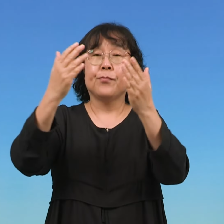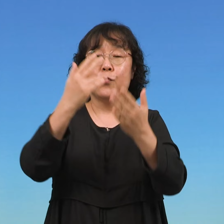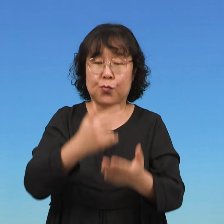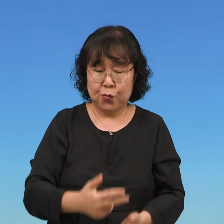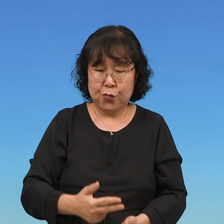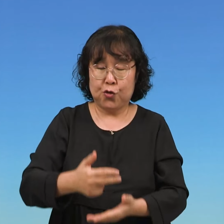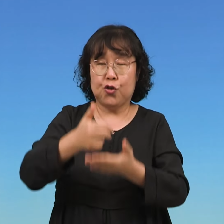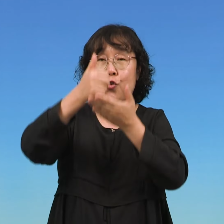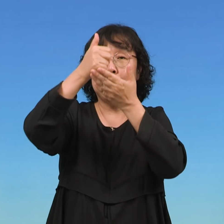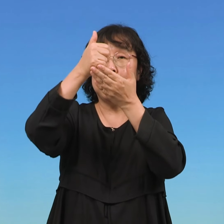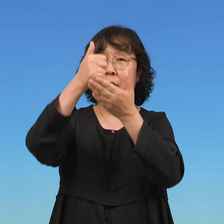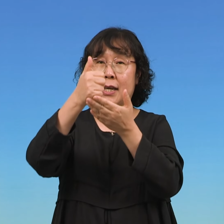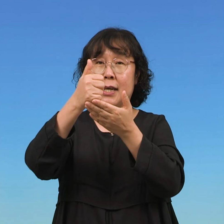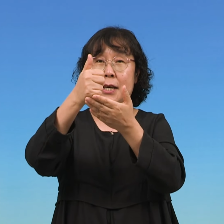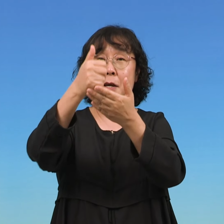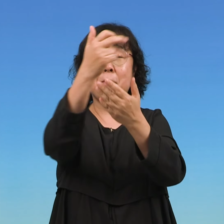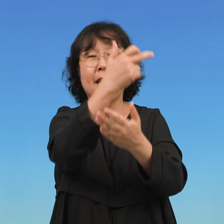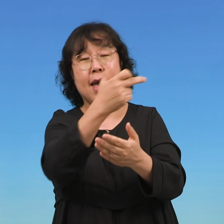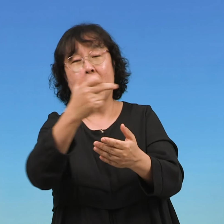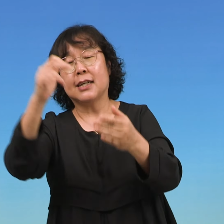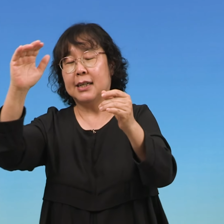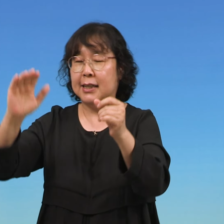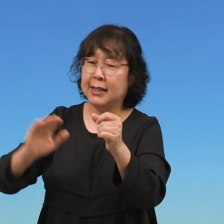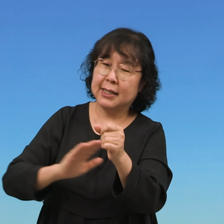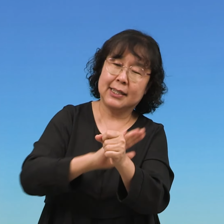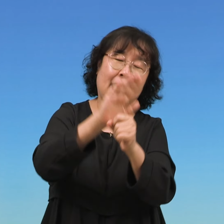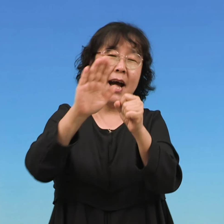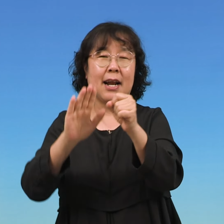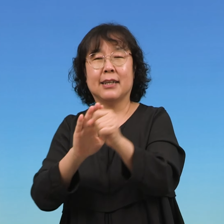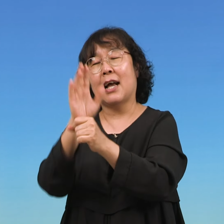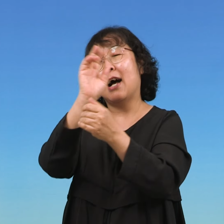주님의 크신 사랑 주님의